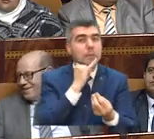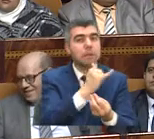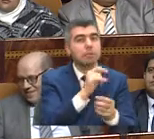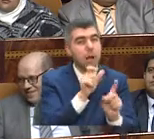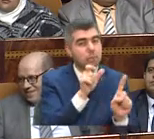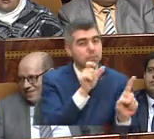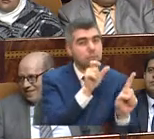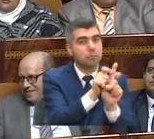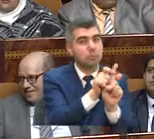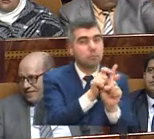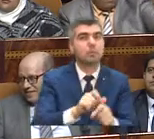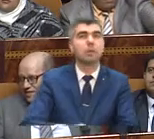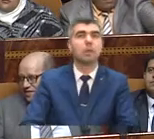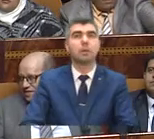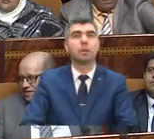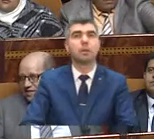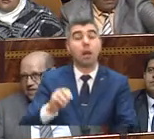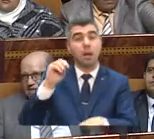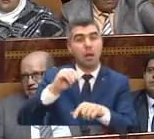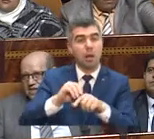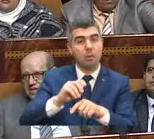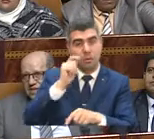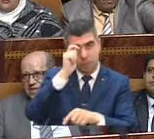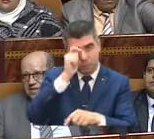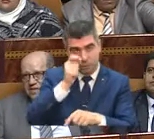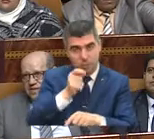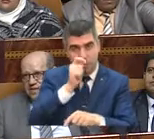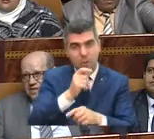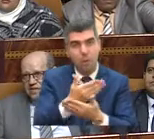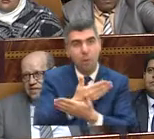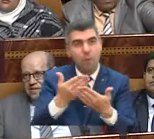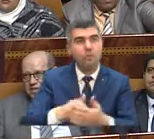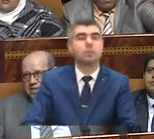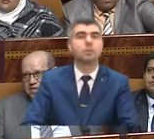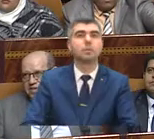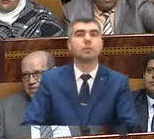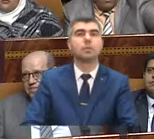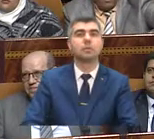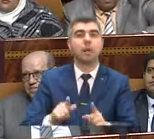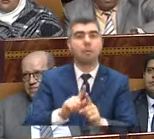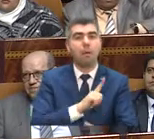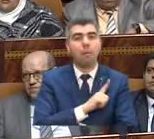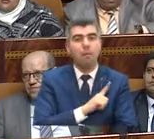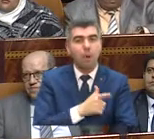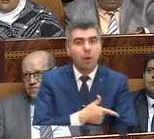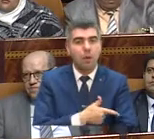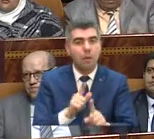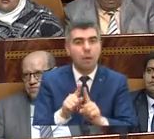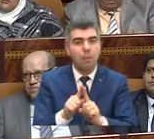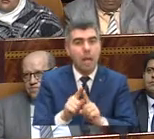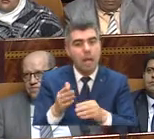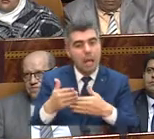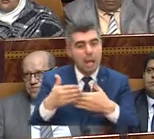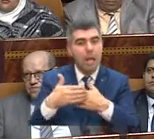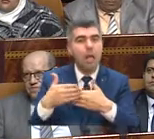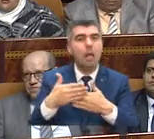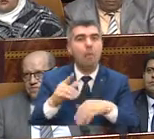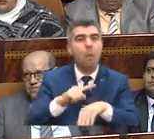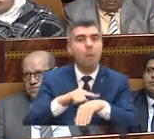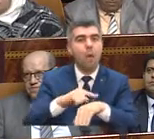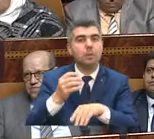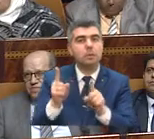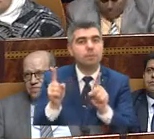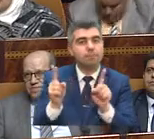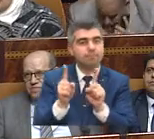يعني كذلك ننوه مرة أخرى بأني الأمن الذي استطاع في ظرف وجيز إلقاء القبض على